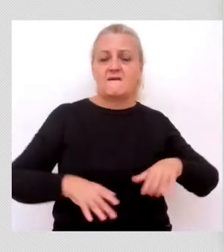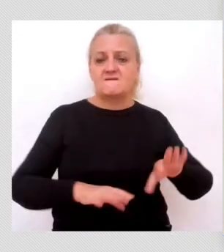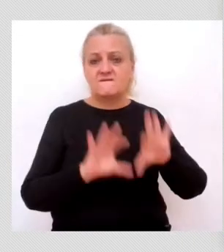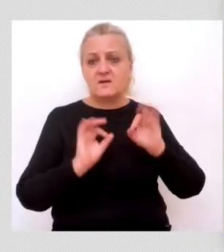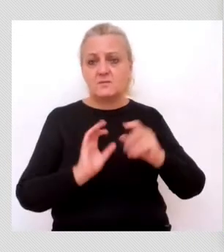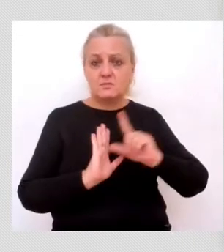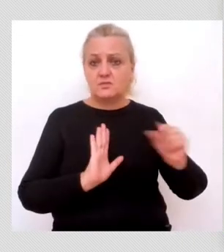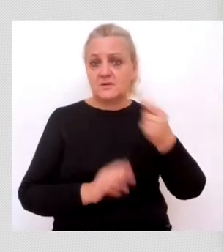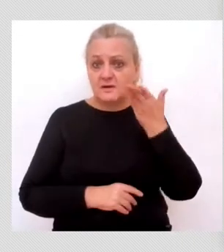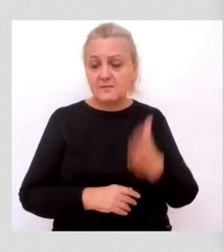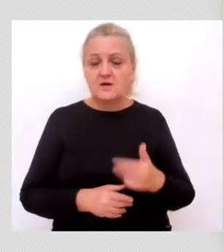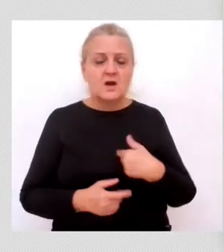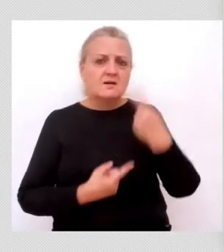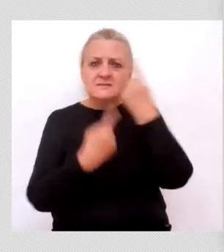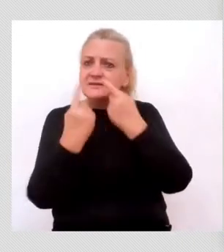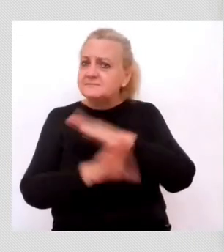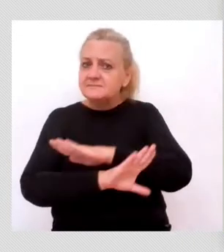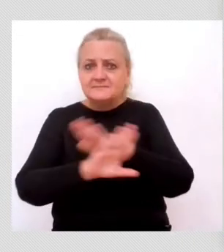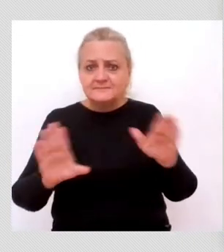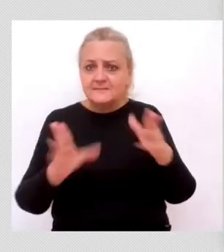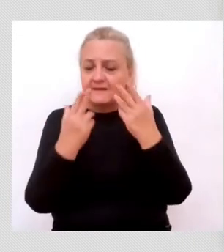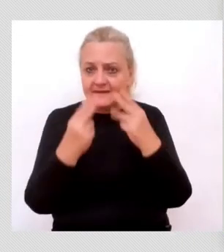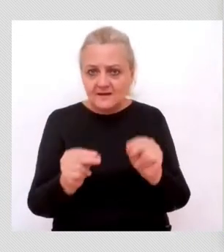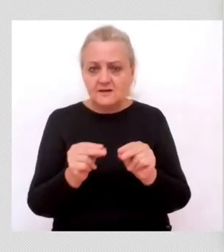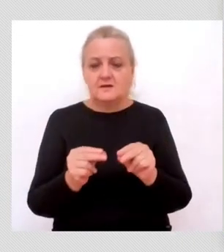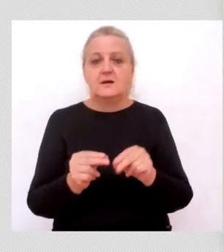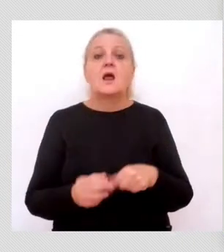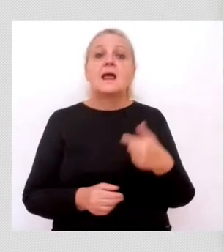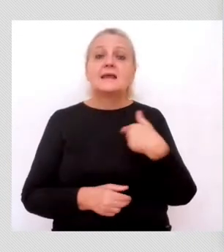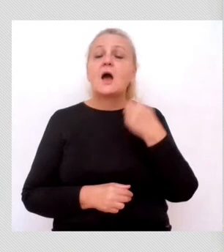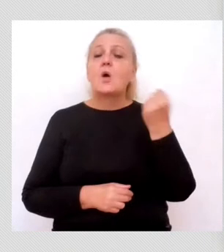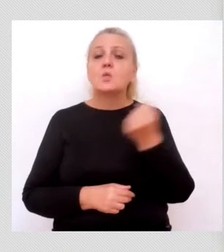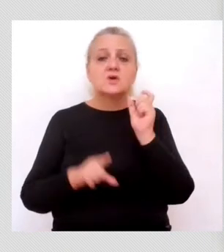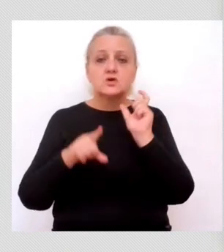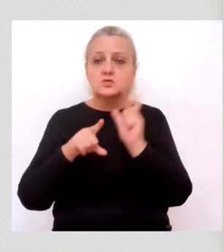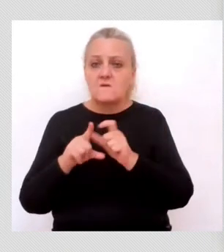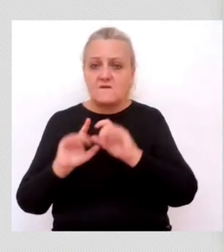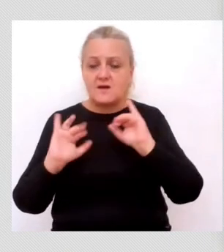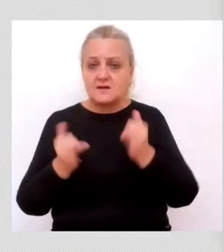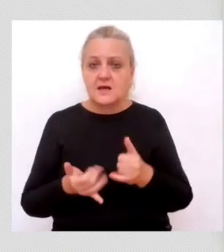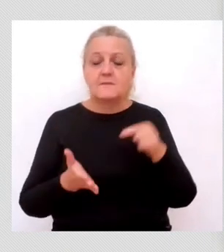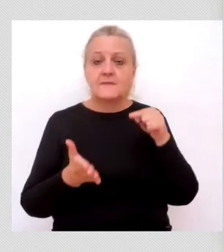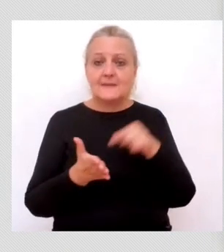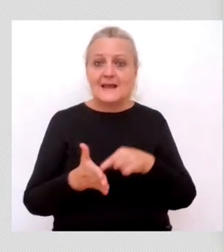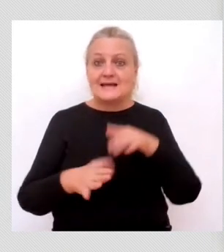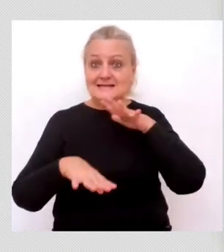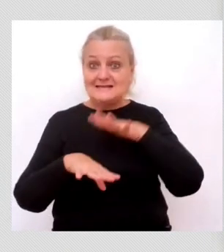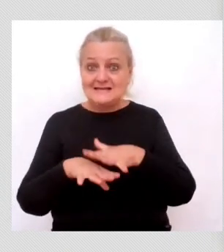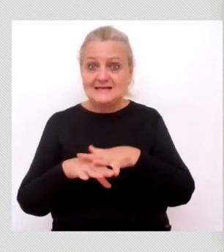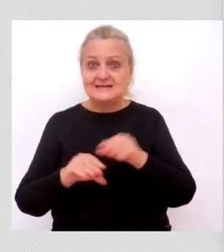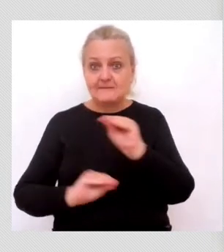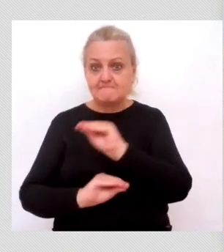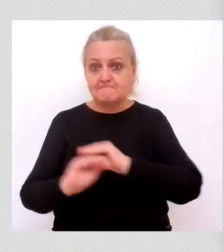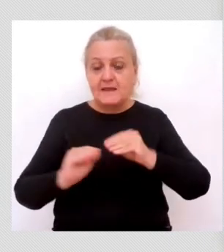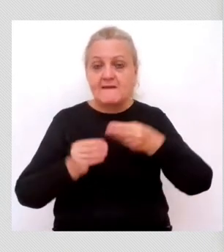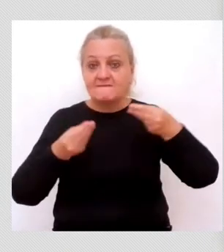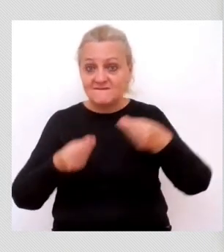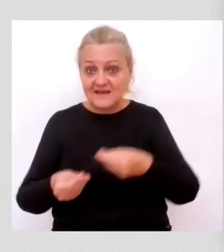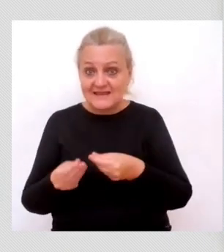że nikt z nas tak nie myśli. Jeśli ja używała, że tak ustawiono system